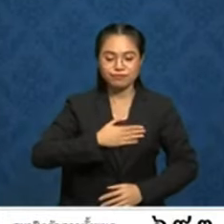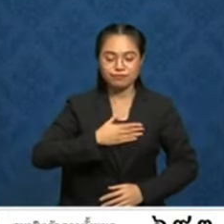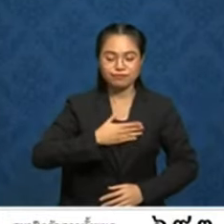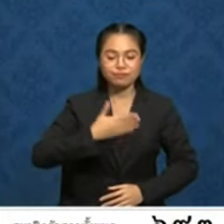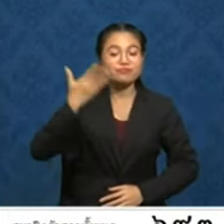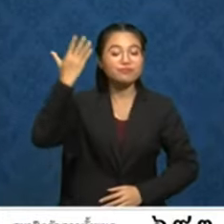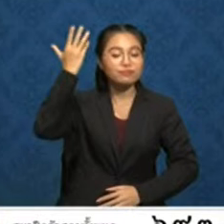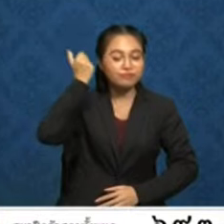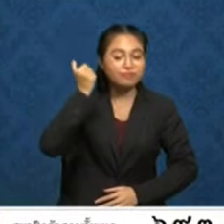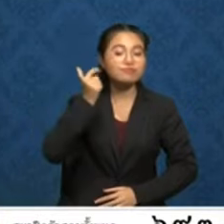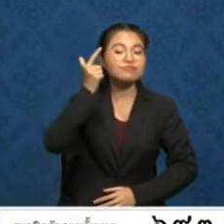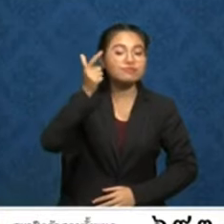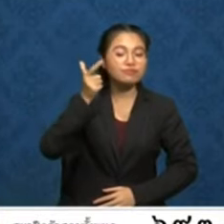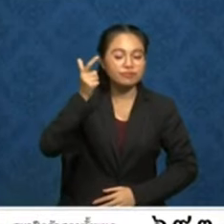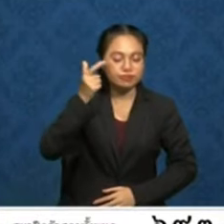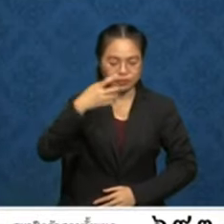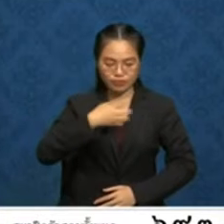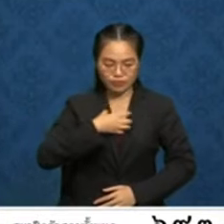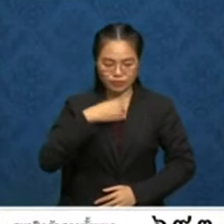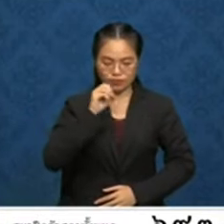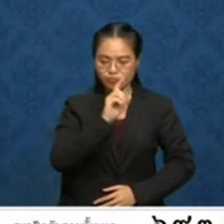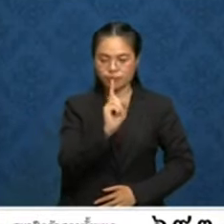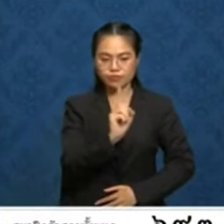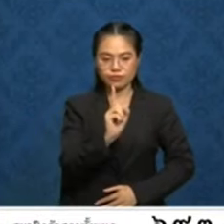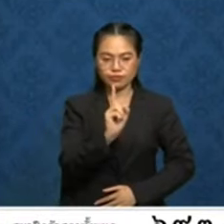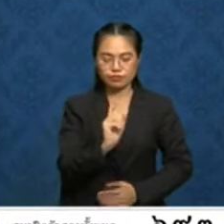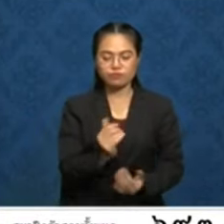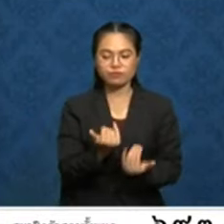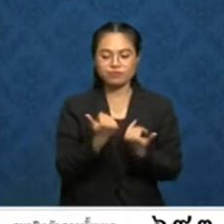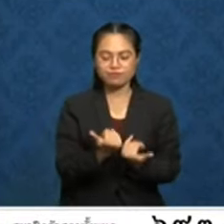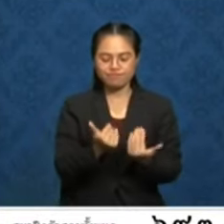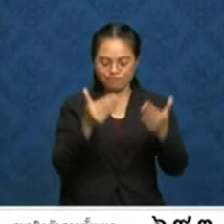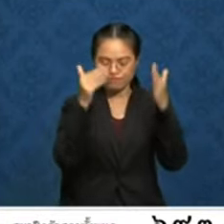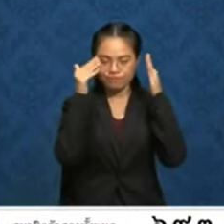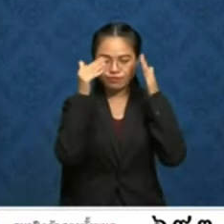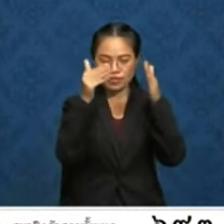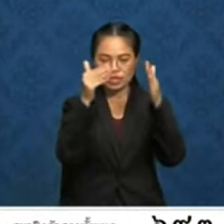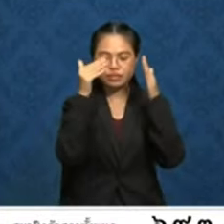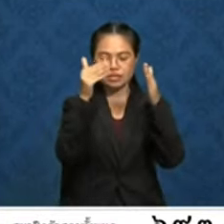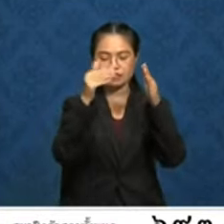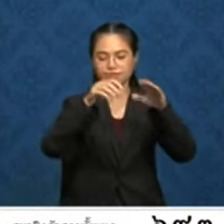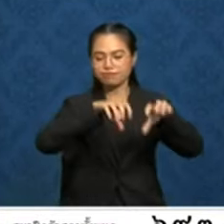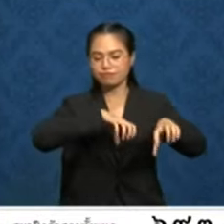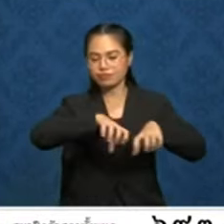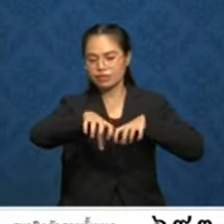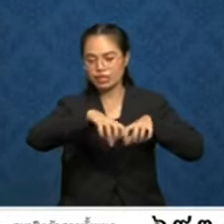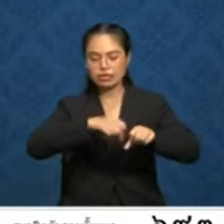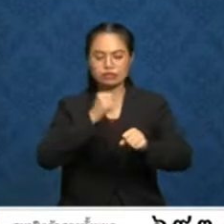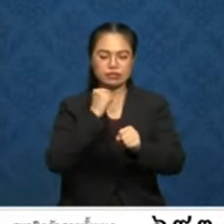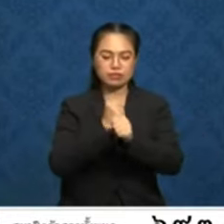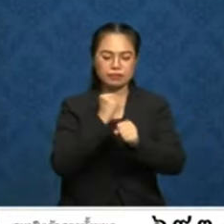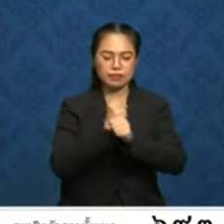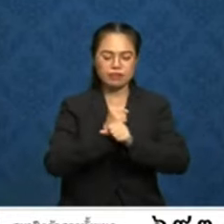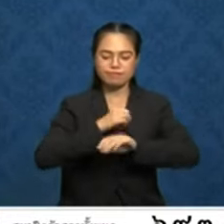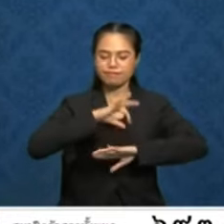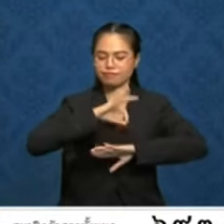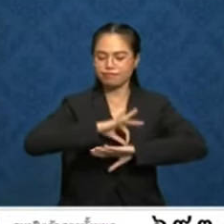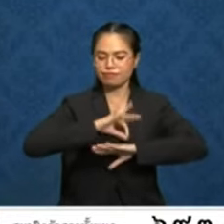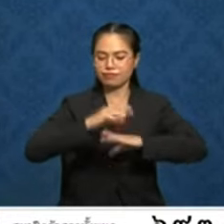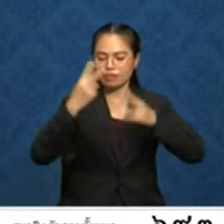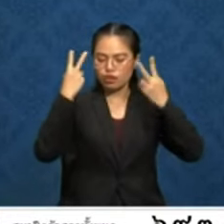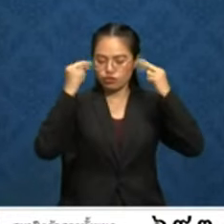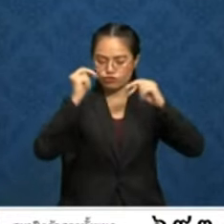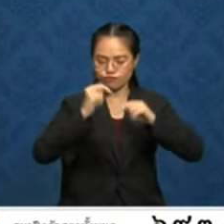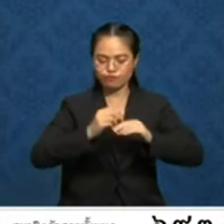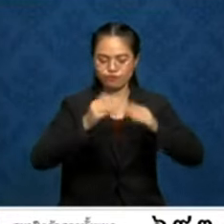กับรัฐสภาแห่งนี้ว่าจะมุ่งมั่นตั้งใจบริหารราชการแผ่นดินด้วยความซื่อสัตย์สุ